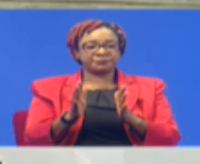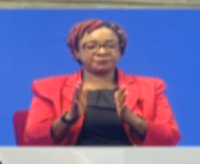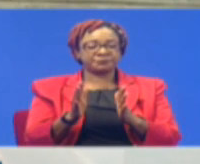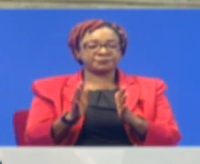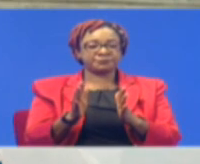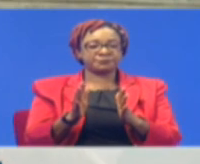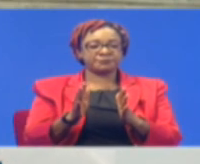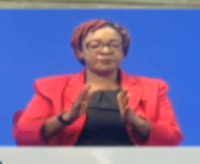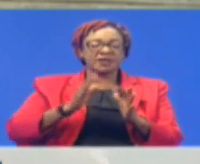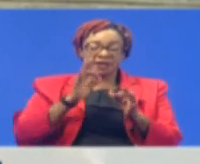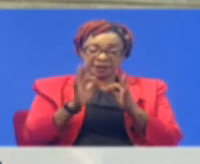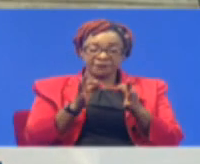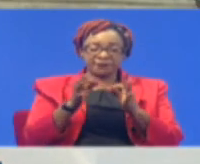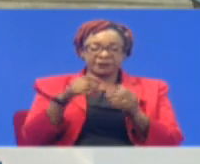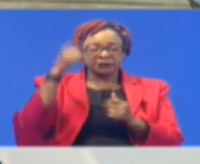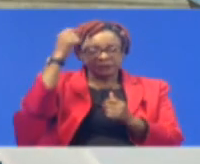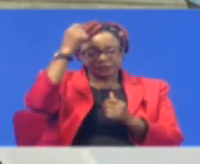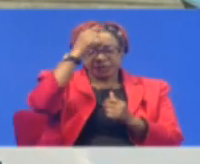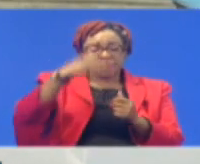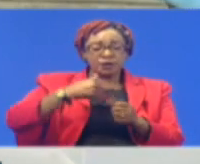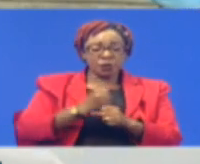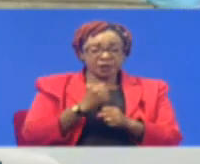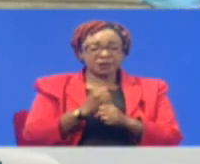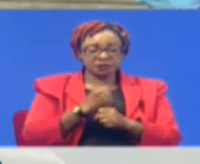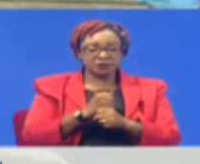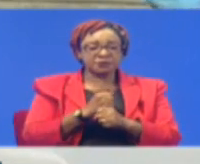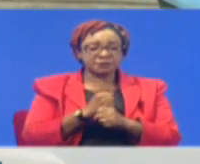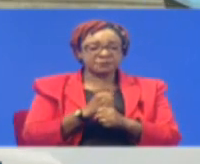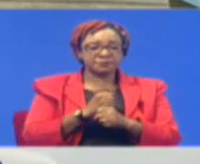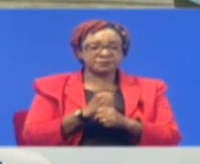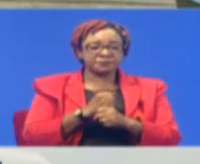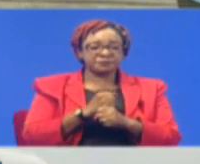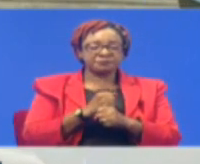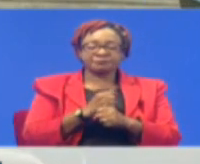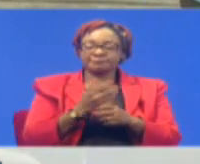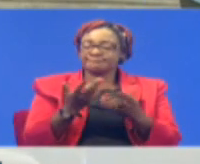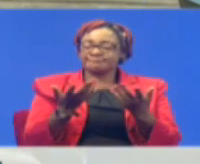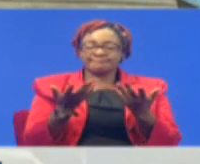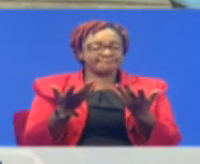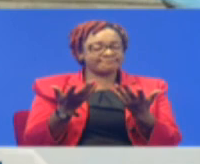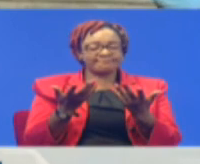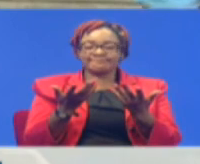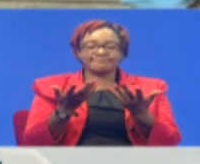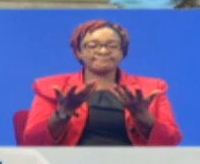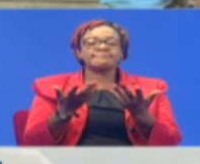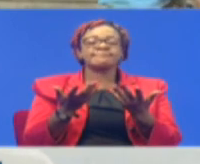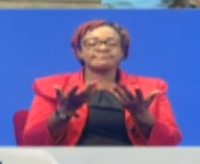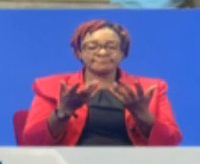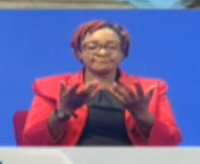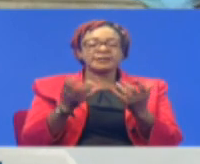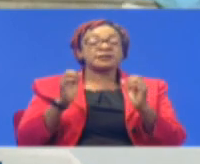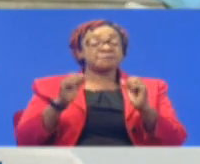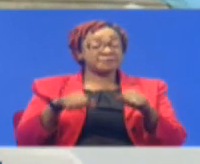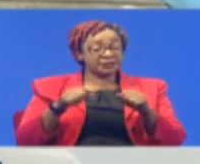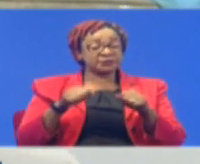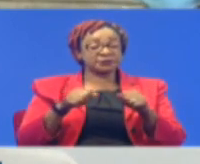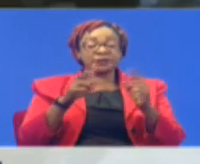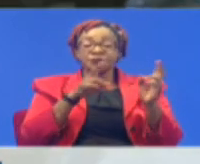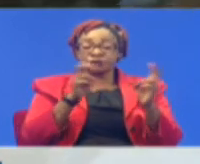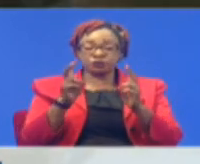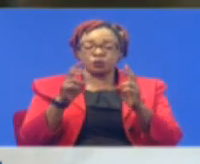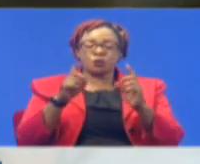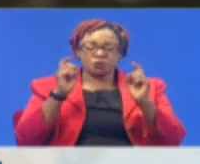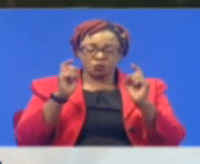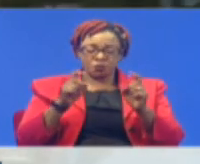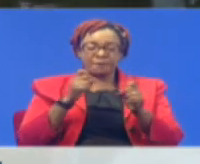If Nyachae had an assignment, you would have no doubt that the matter would be done. He was a